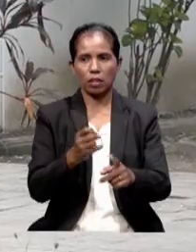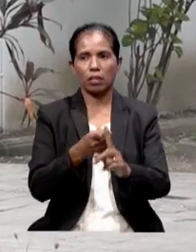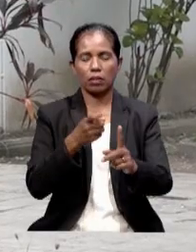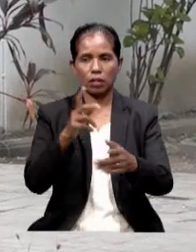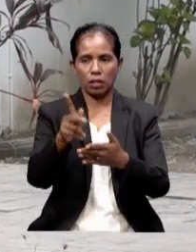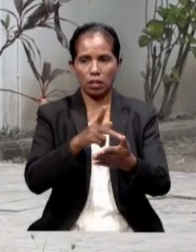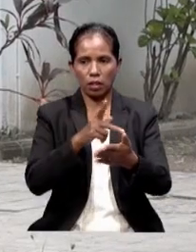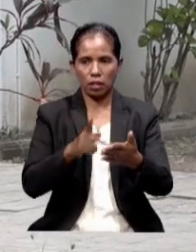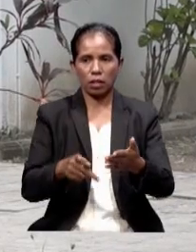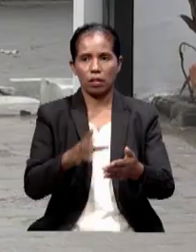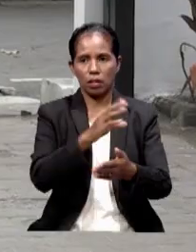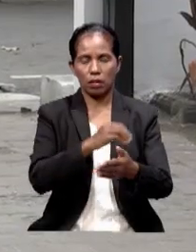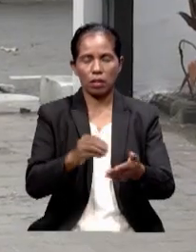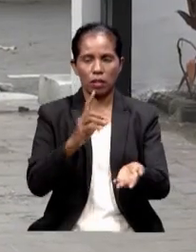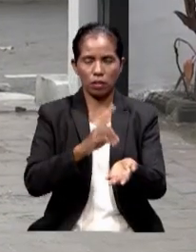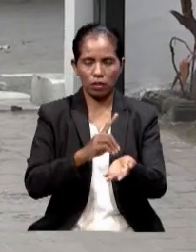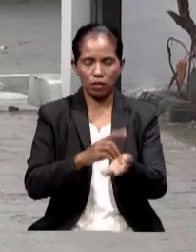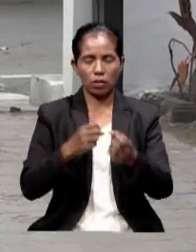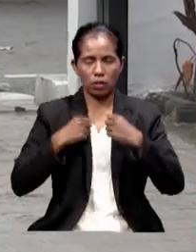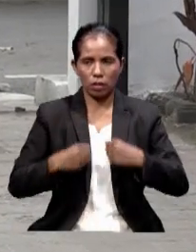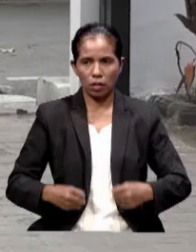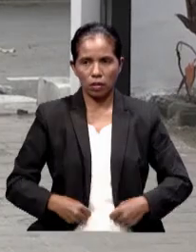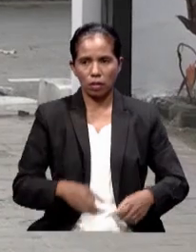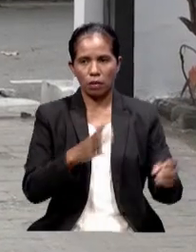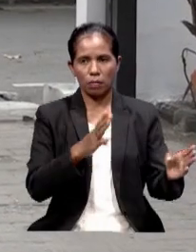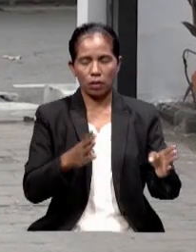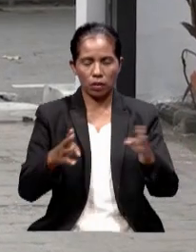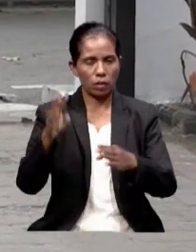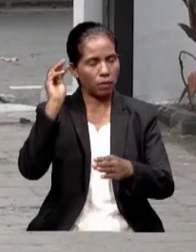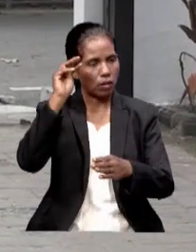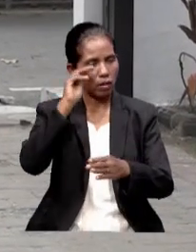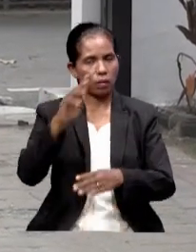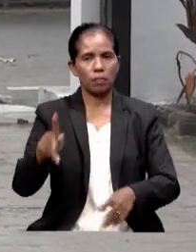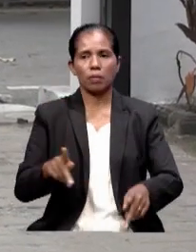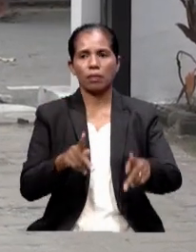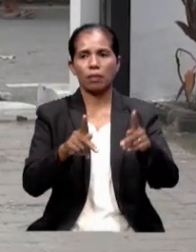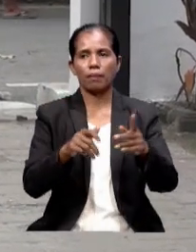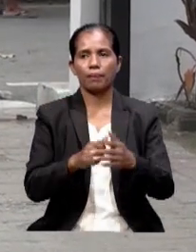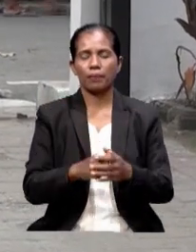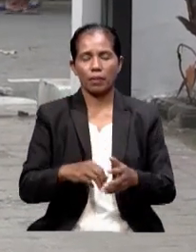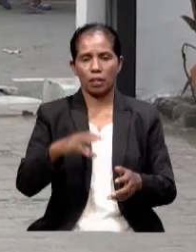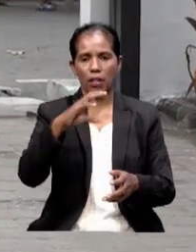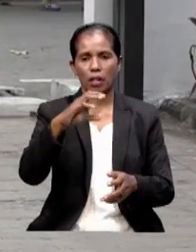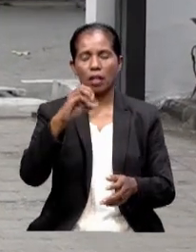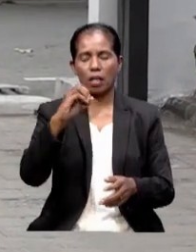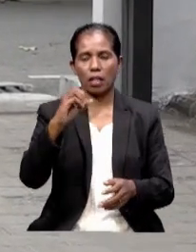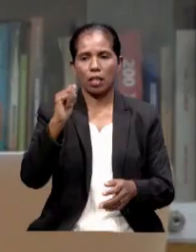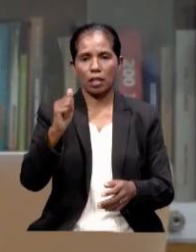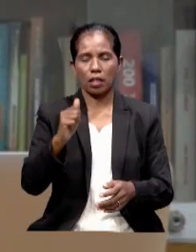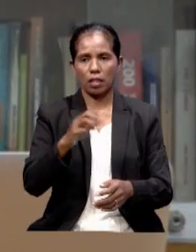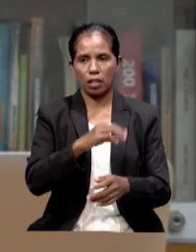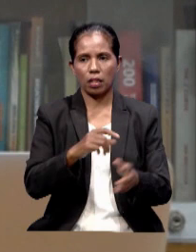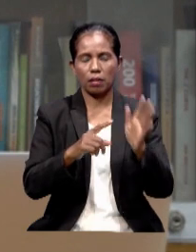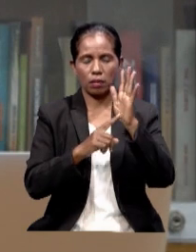crime mak se detém pessoal Saudi refere ho di processa ba Ministério Público. Как ба ия Инспектор национал